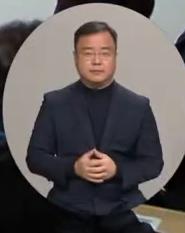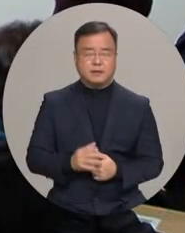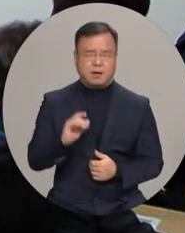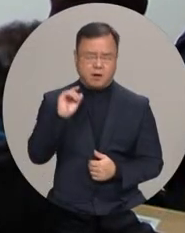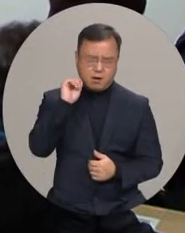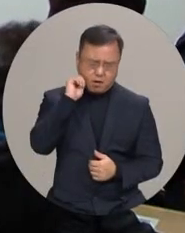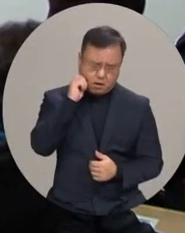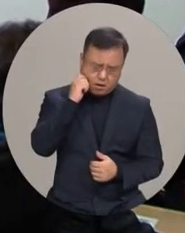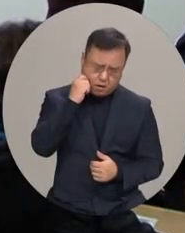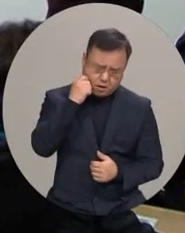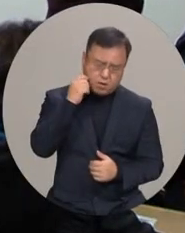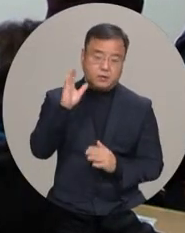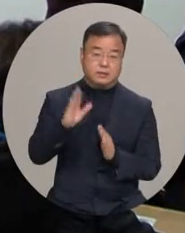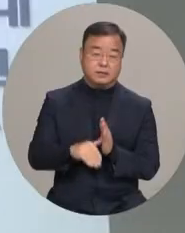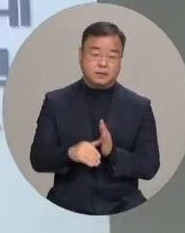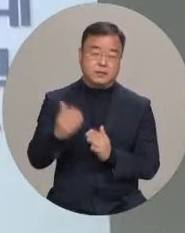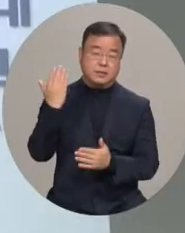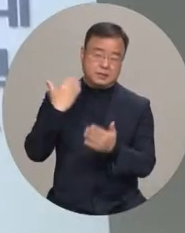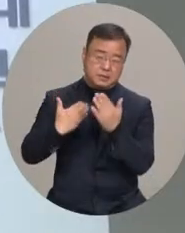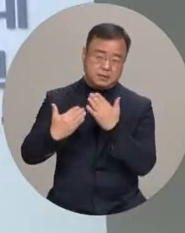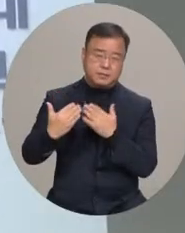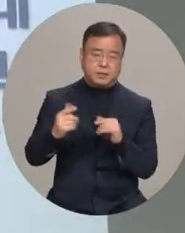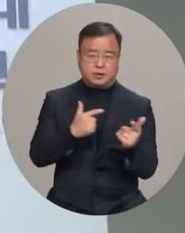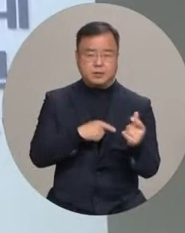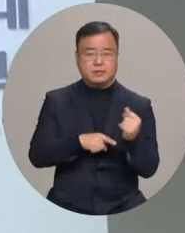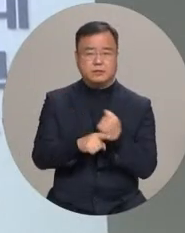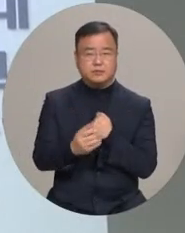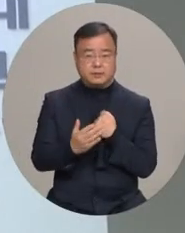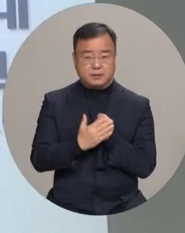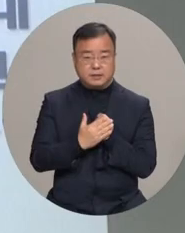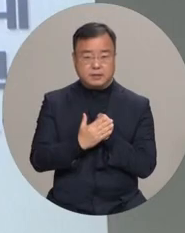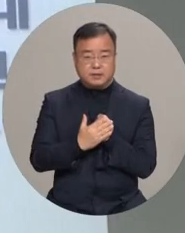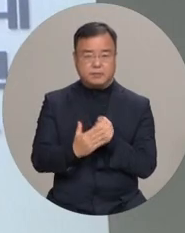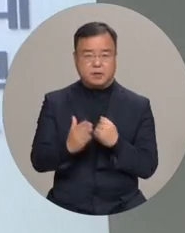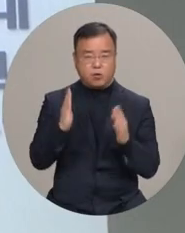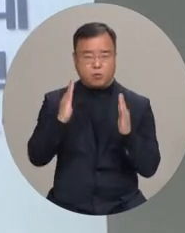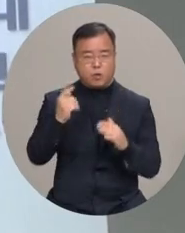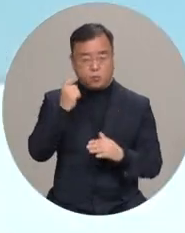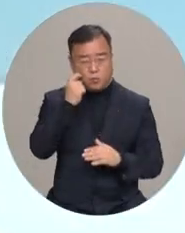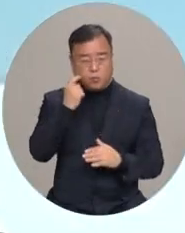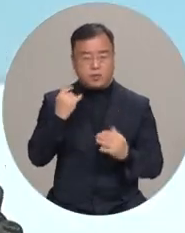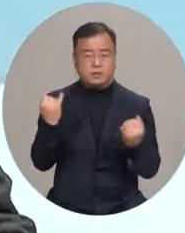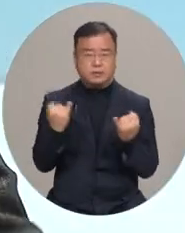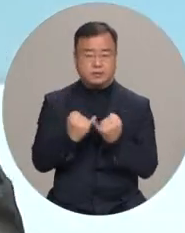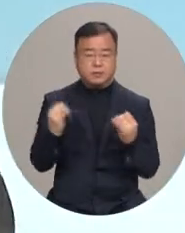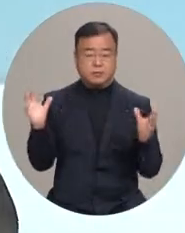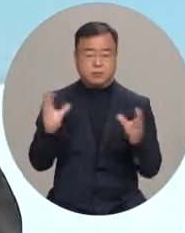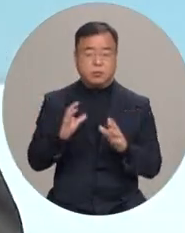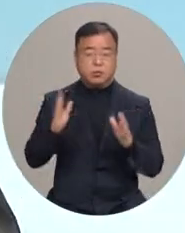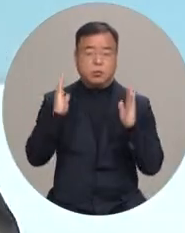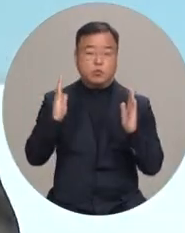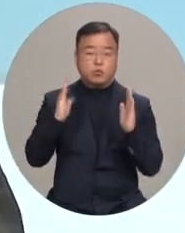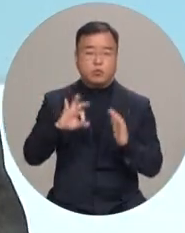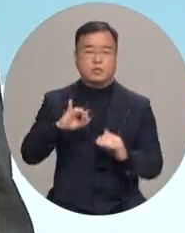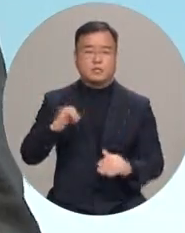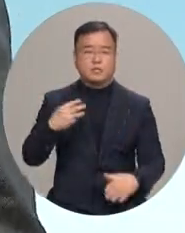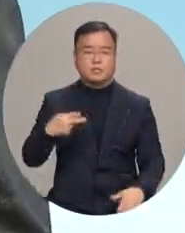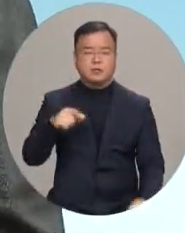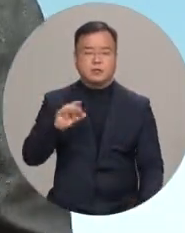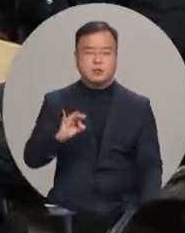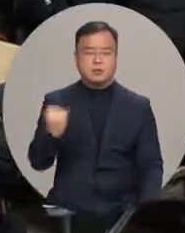어려웠던 시절 이런저런 사정으로 학업을 마치지 못했던 여성들이 공부하는 일성여자 중고등학교.